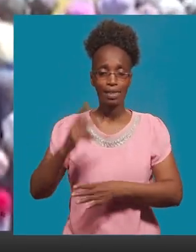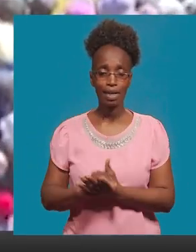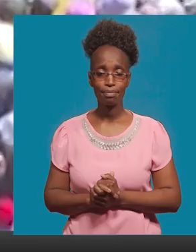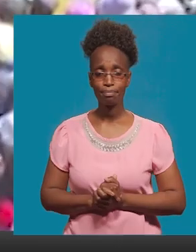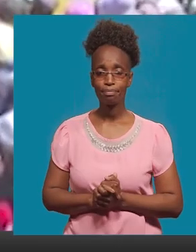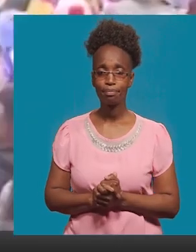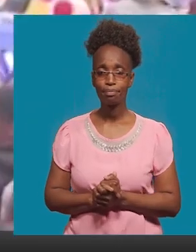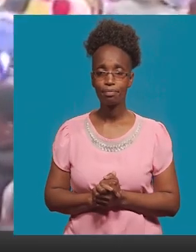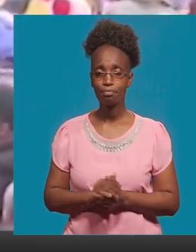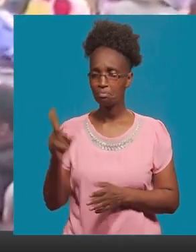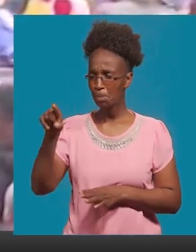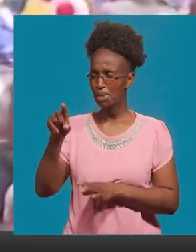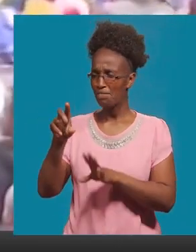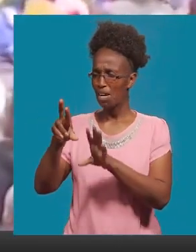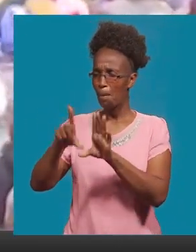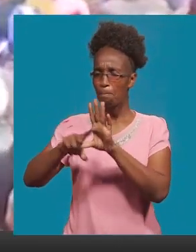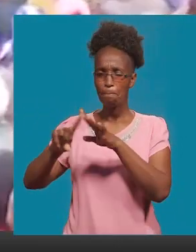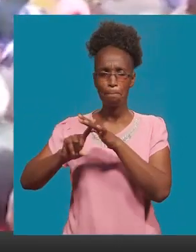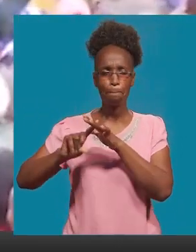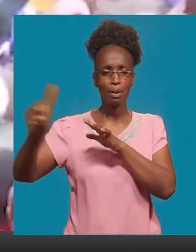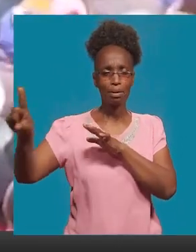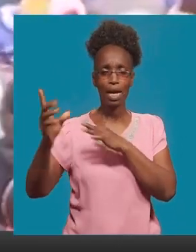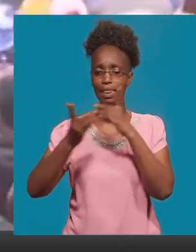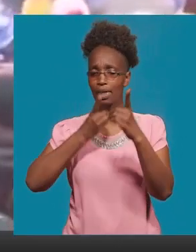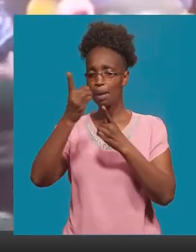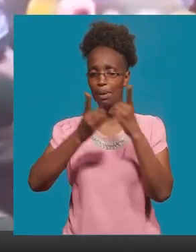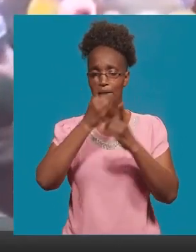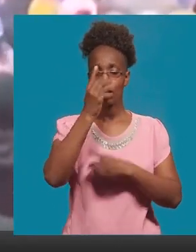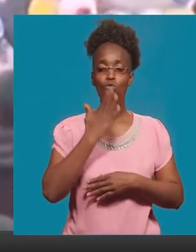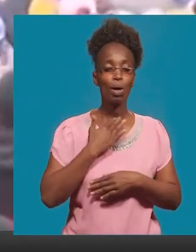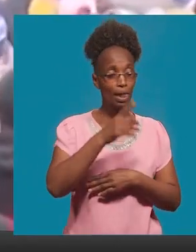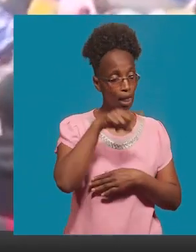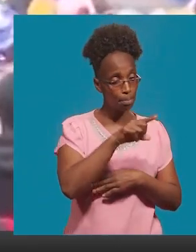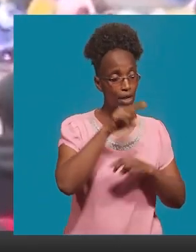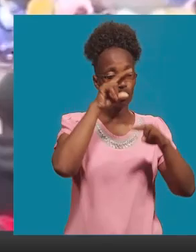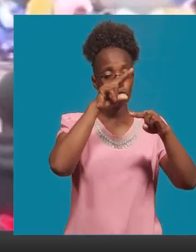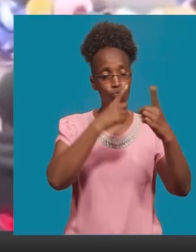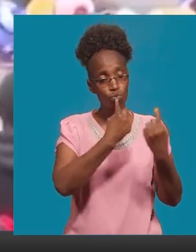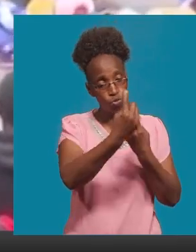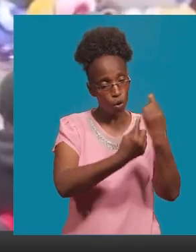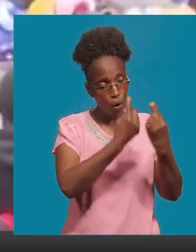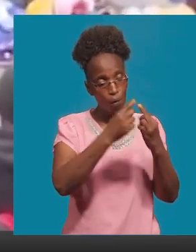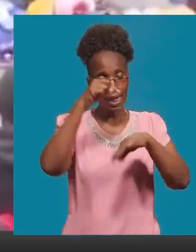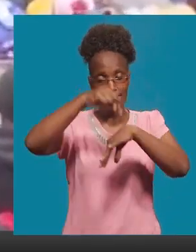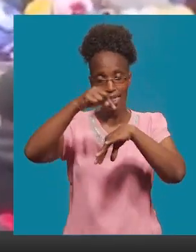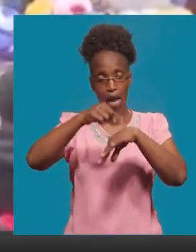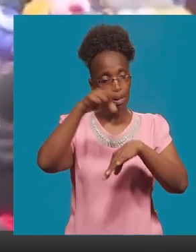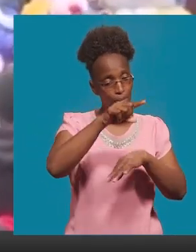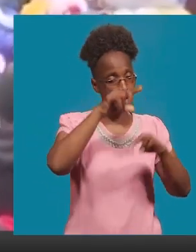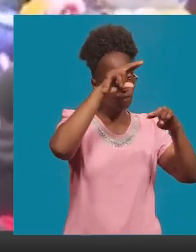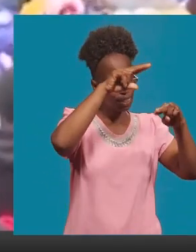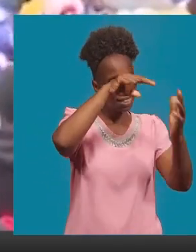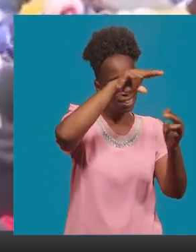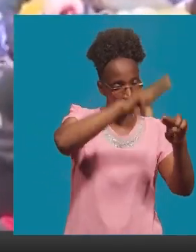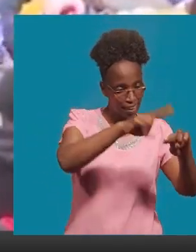Kenyatta. Sipomeana ametoka kwa debate. Alikuwa anataka tuwaongee na William Ruto akiwa amekaa chini, akaambiwa iwezekani.